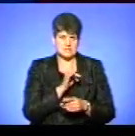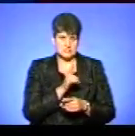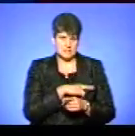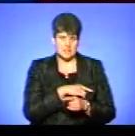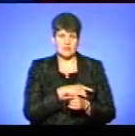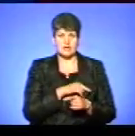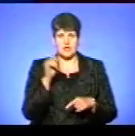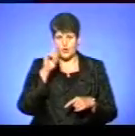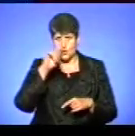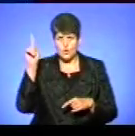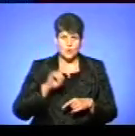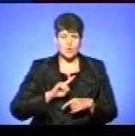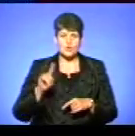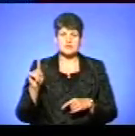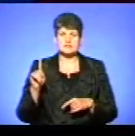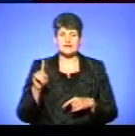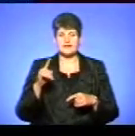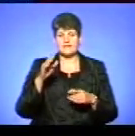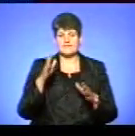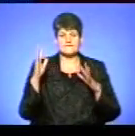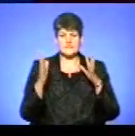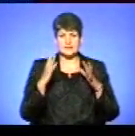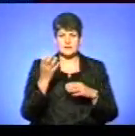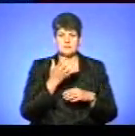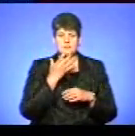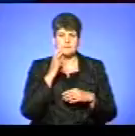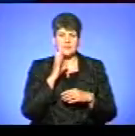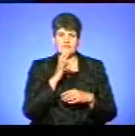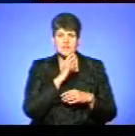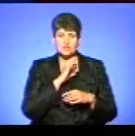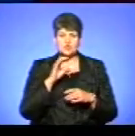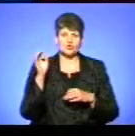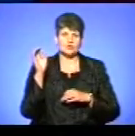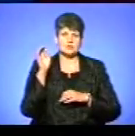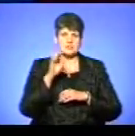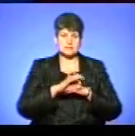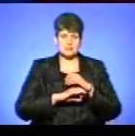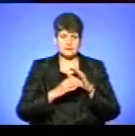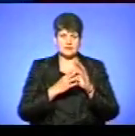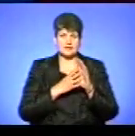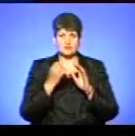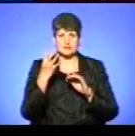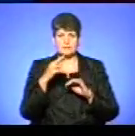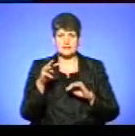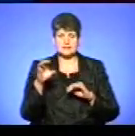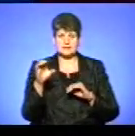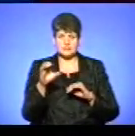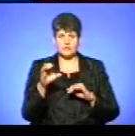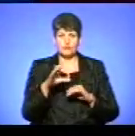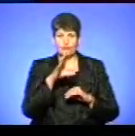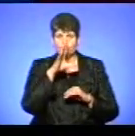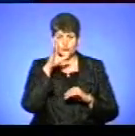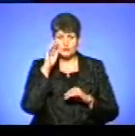подекуди грози. Вітер північно-західний – 9-14 метрів за секунду. Температура повітря вночі